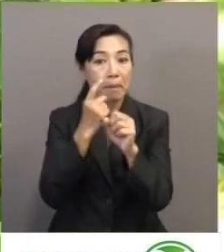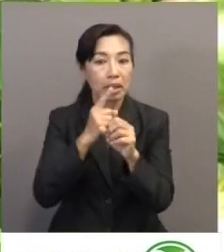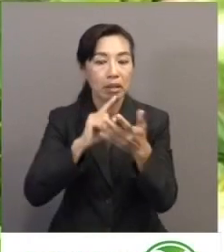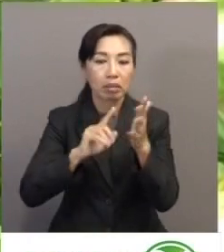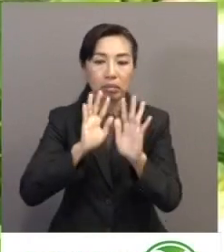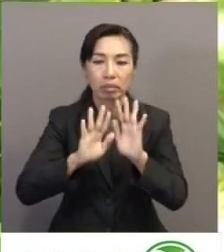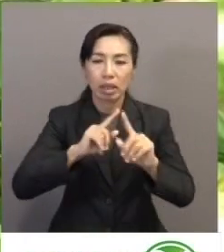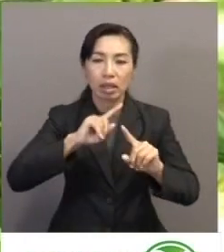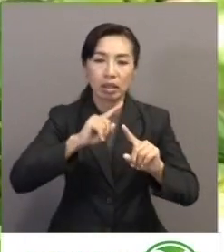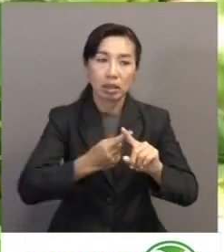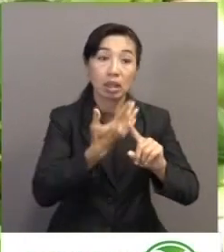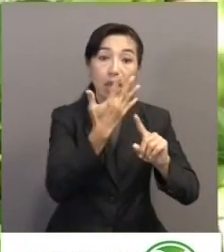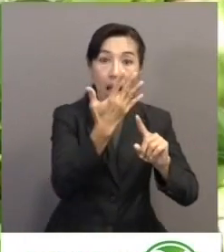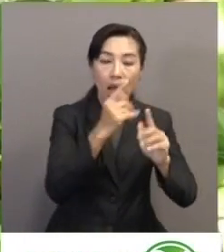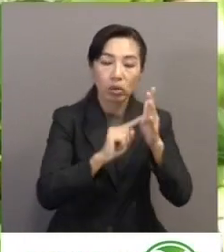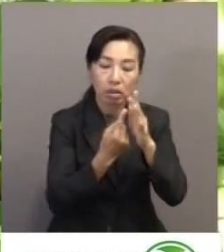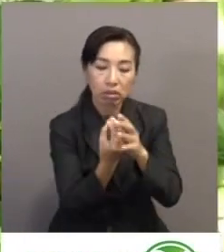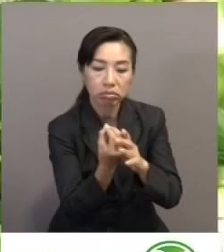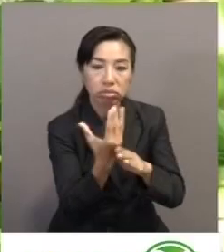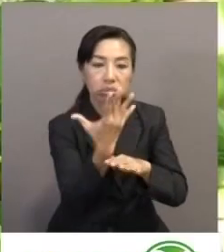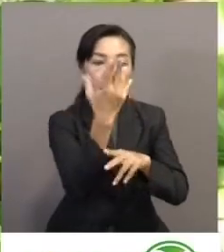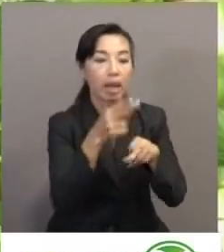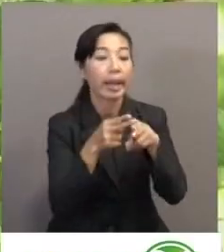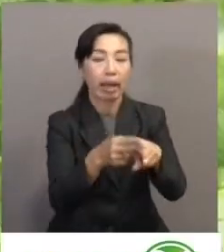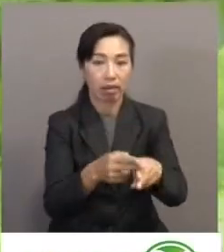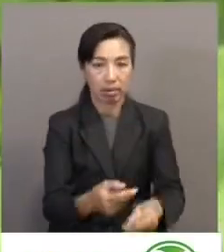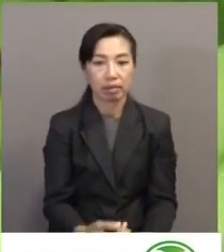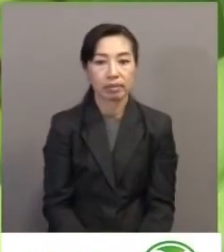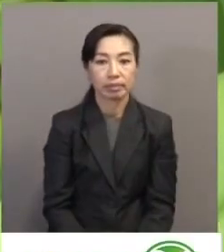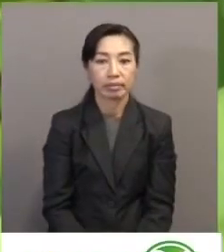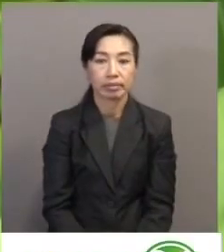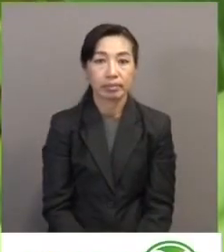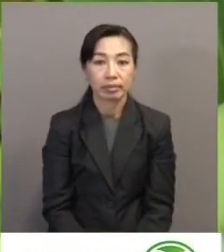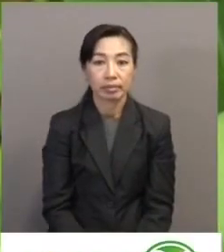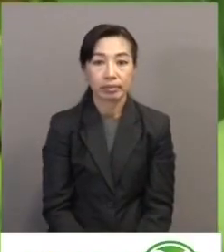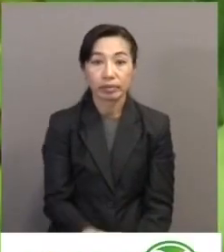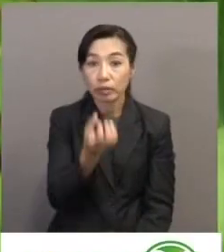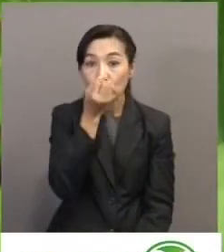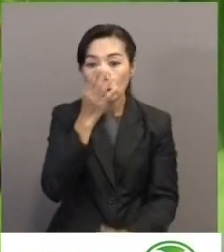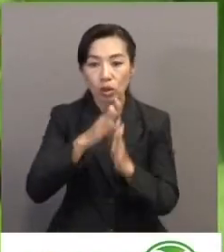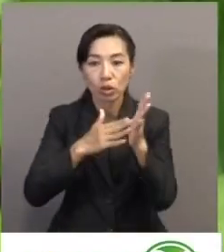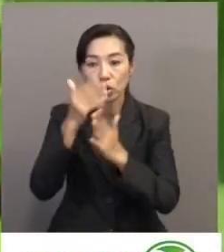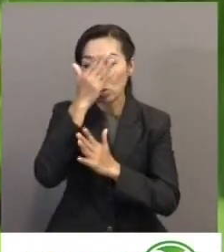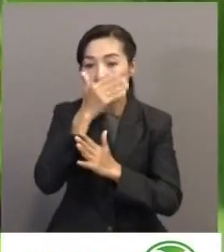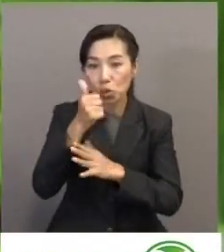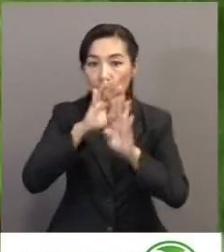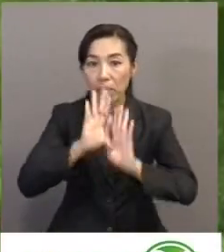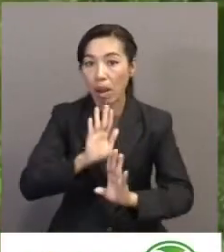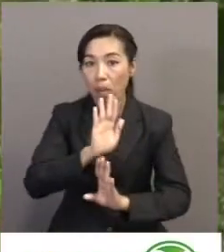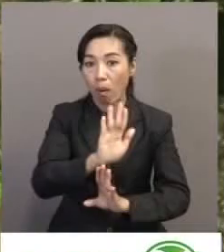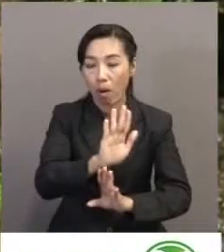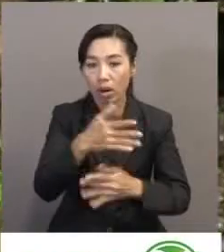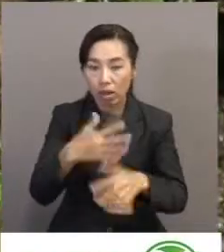ใหม่เขาก็จะขึ้นเองถ้าฝนตก นอกจากจะมีสีสันสวยงามเป็นเอกลักษณ์แล้ว